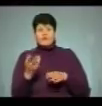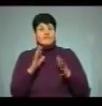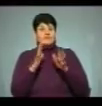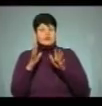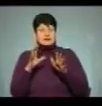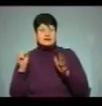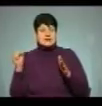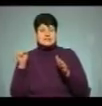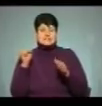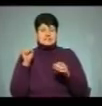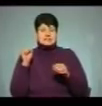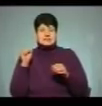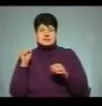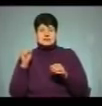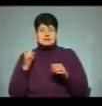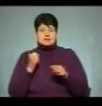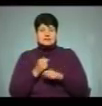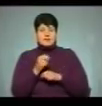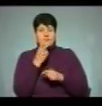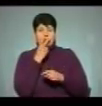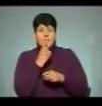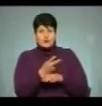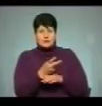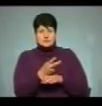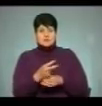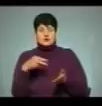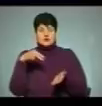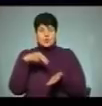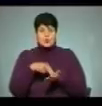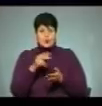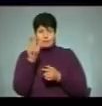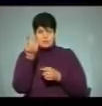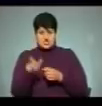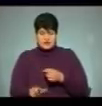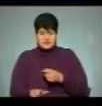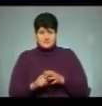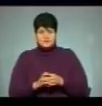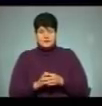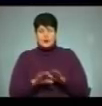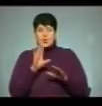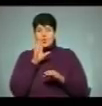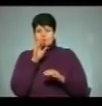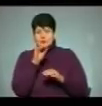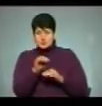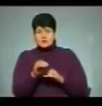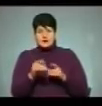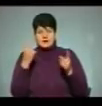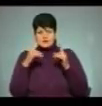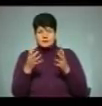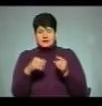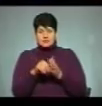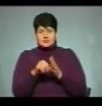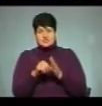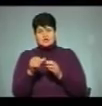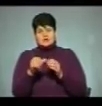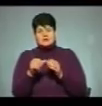В лісі збив покажчик стовпчик. В озвученні аудіоказок взяли участь 16 дітей віком